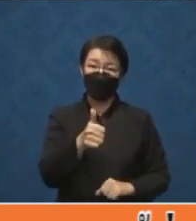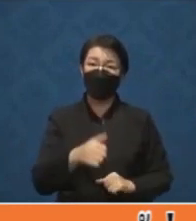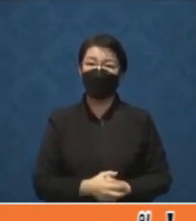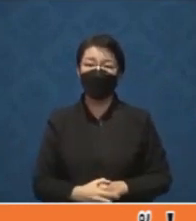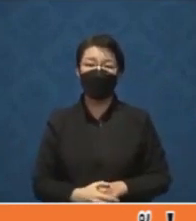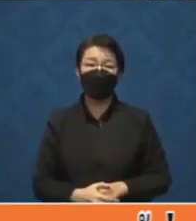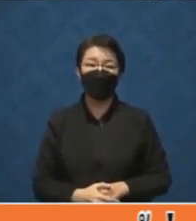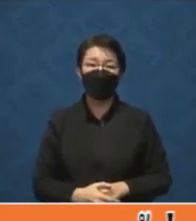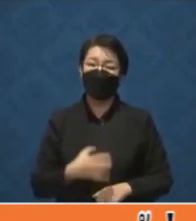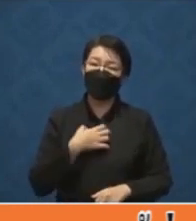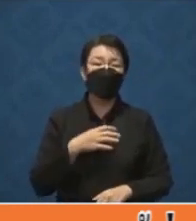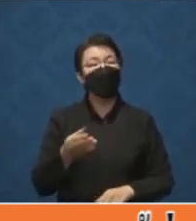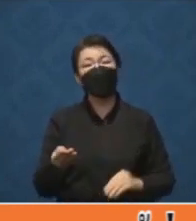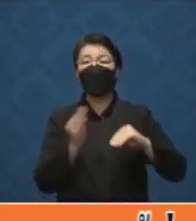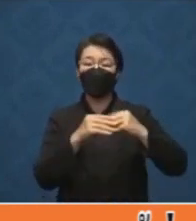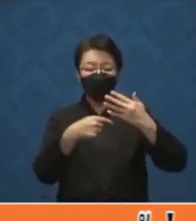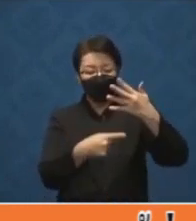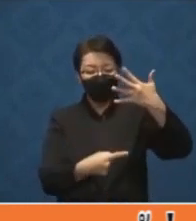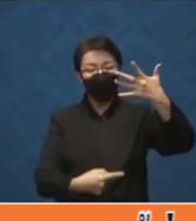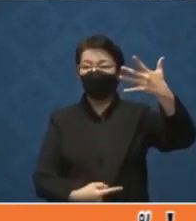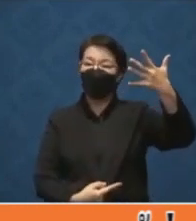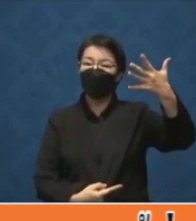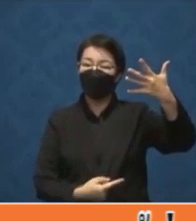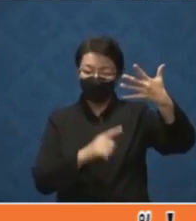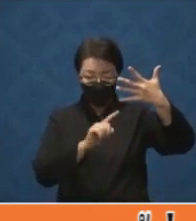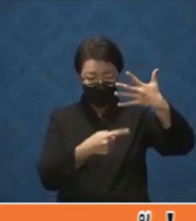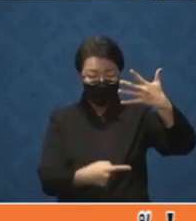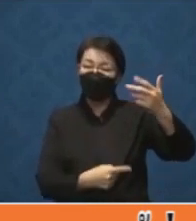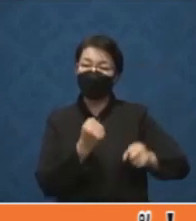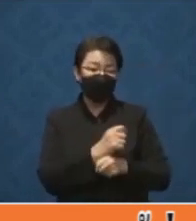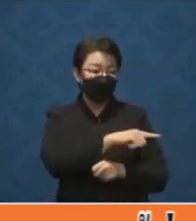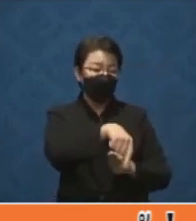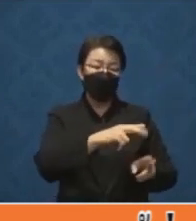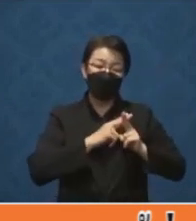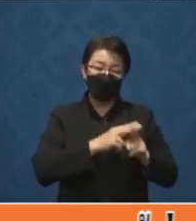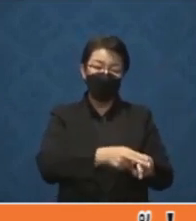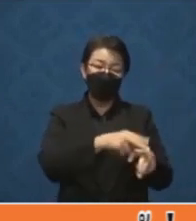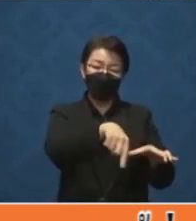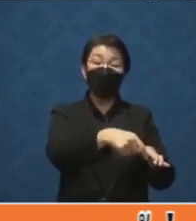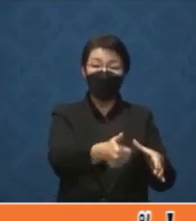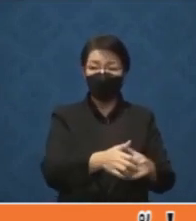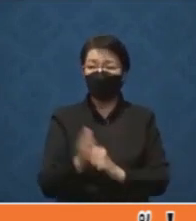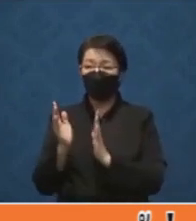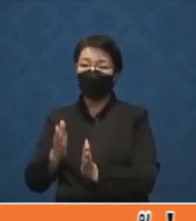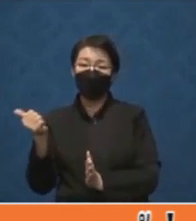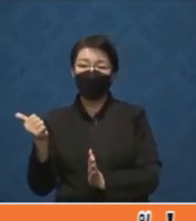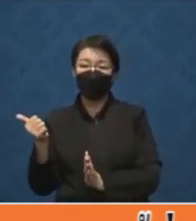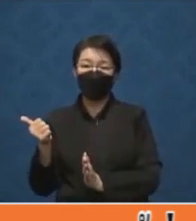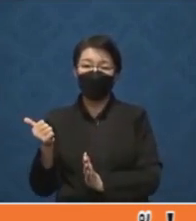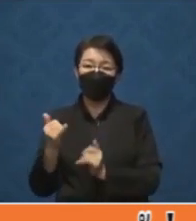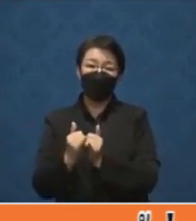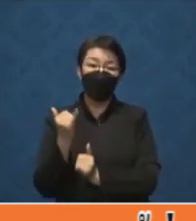ได้ด้วยตัวเองอยากจะเพิ่มมันอย่างนี้ยาวไปถึงไหนก็ทำกันเองได้หมดคน